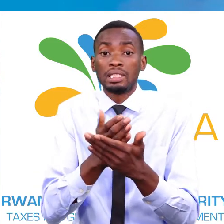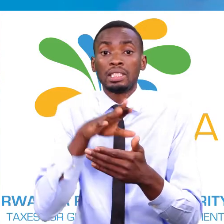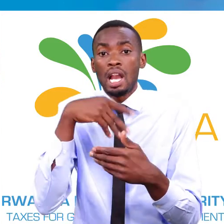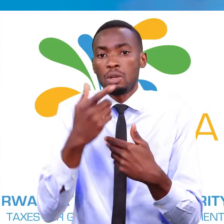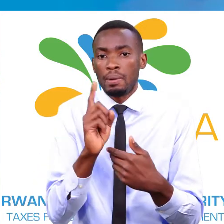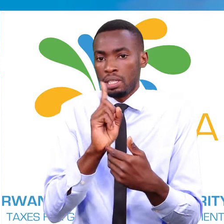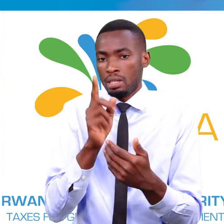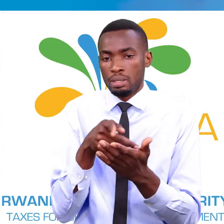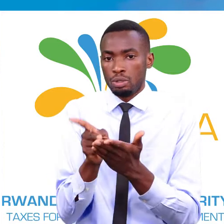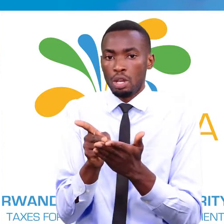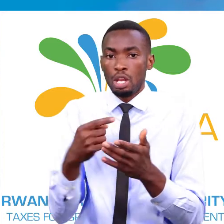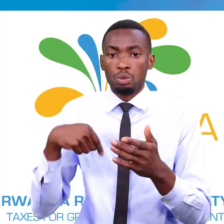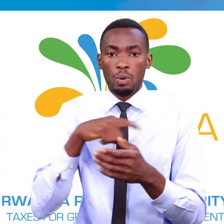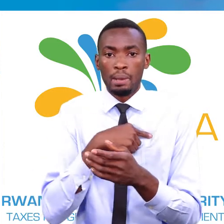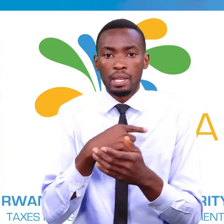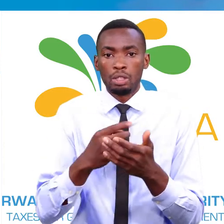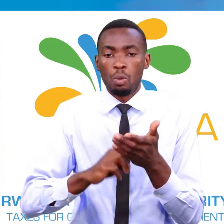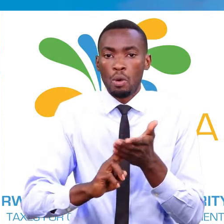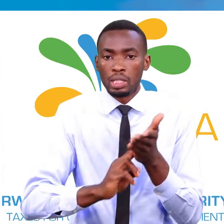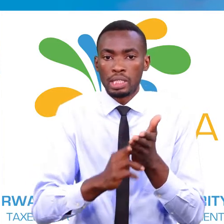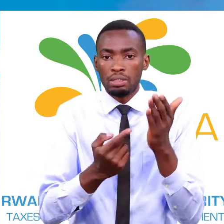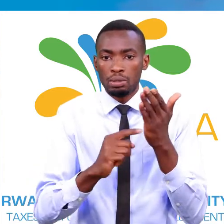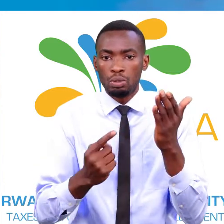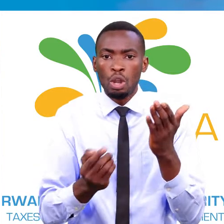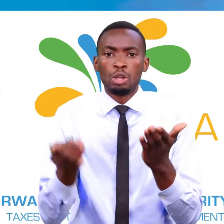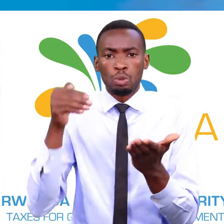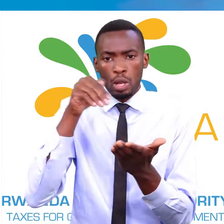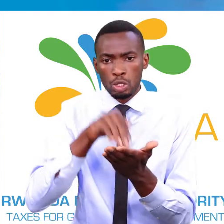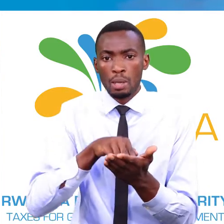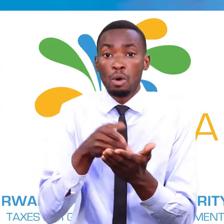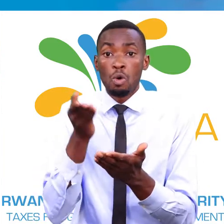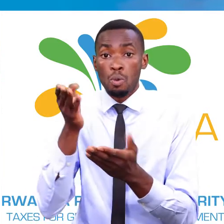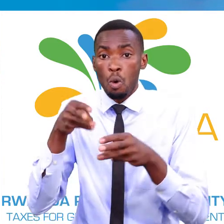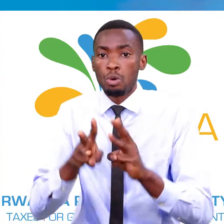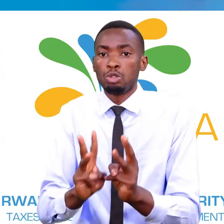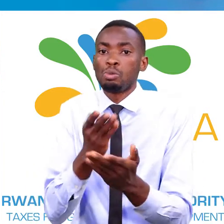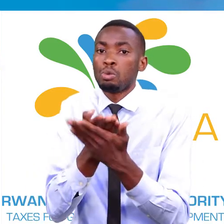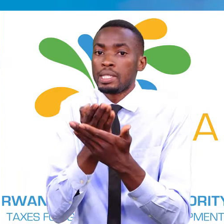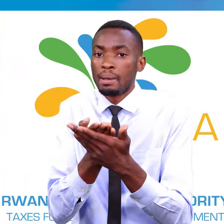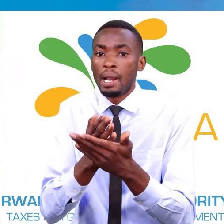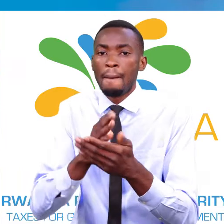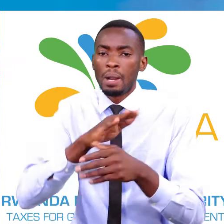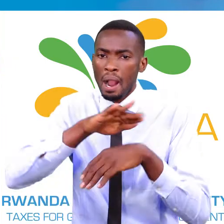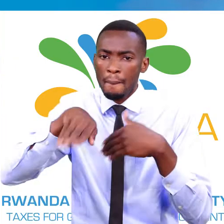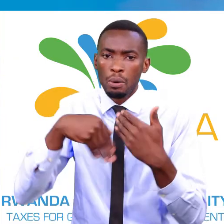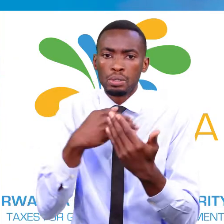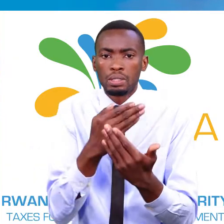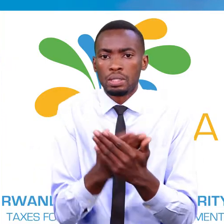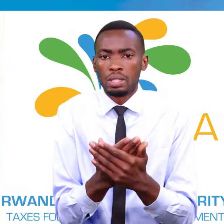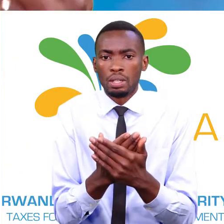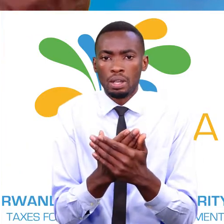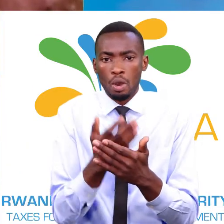twakoze nk'ikigo cy'imisoro n'amahoro twifashishije ikoranabuhanga twasubiyemo ya dekararasiyo mu buryo bwa bose muri rusange